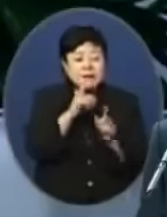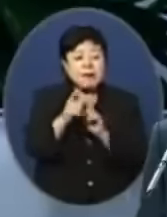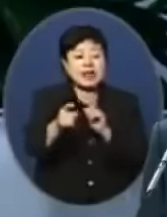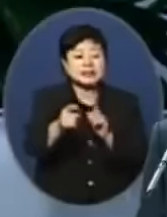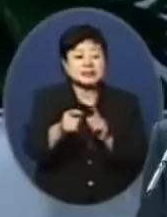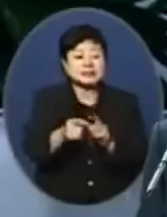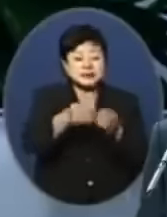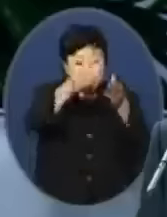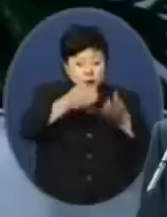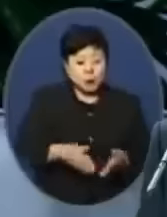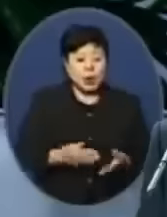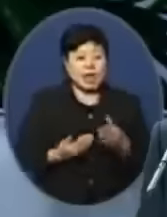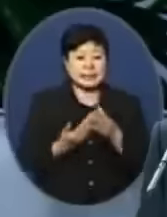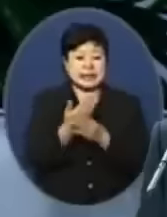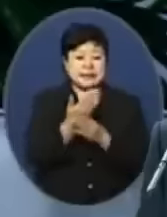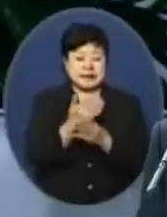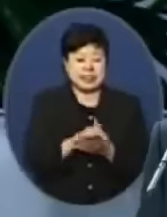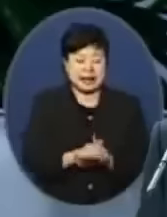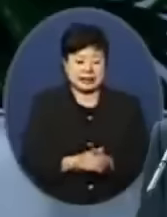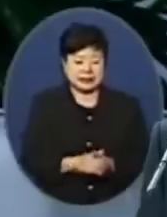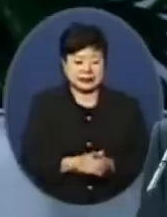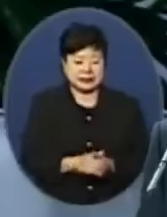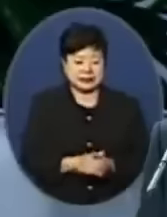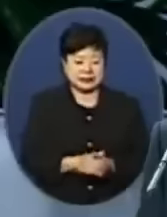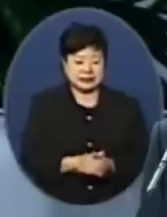말씀에 쓰는 것이 믿음인 것입니다.